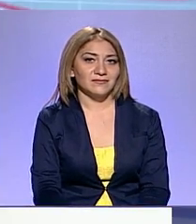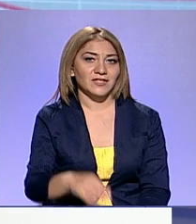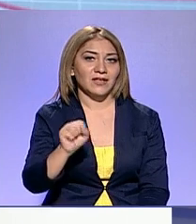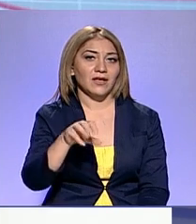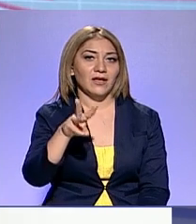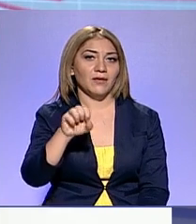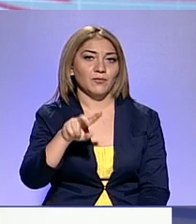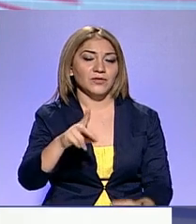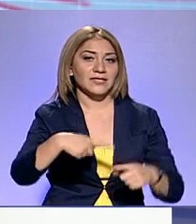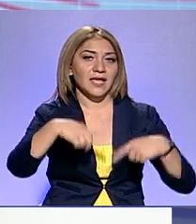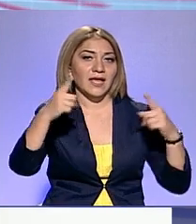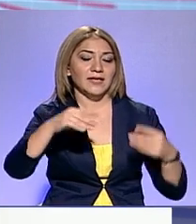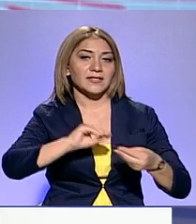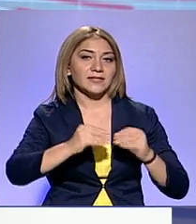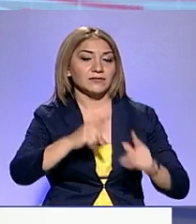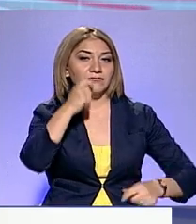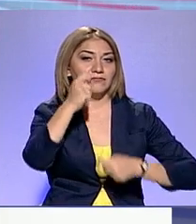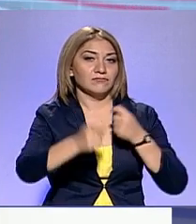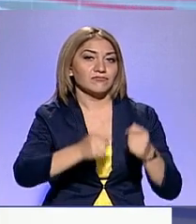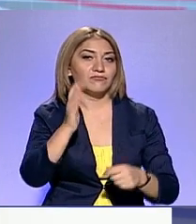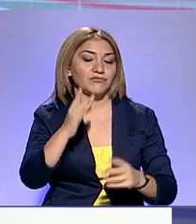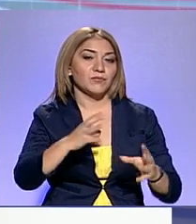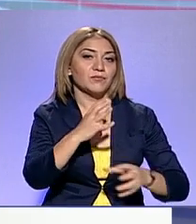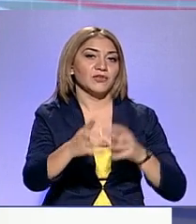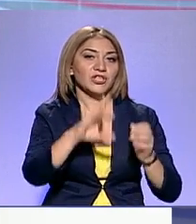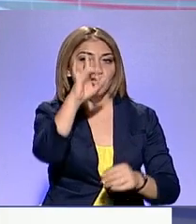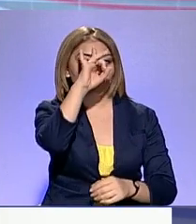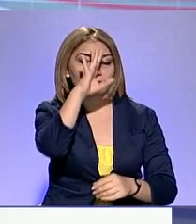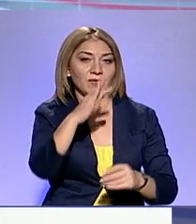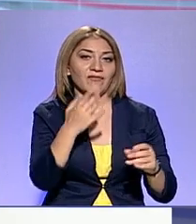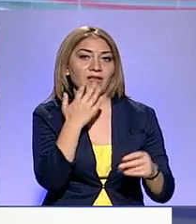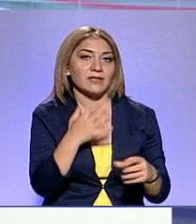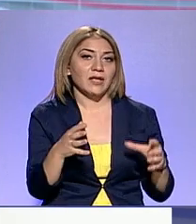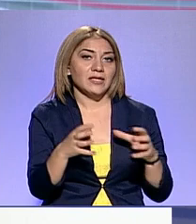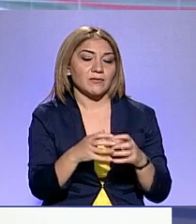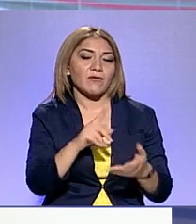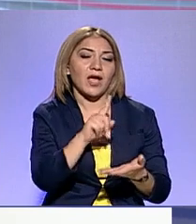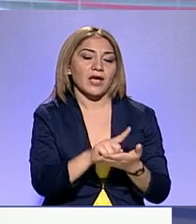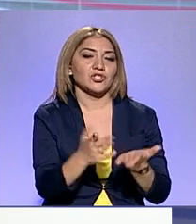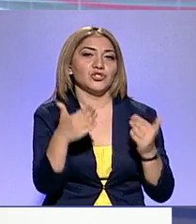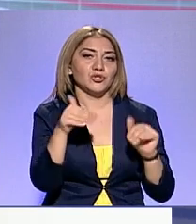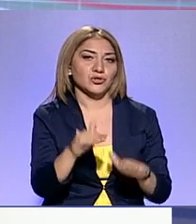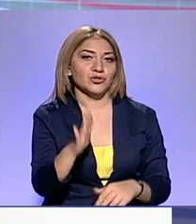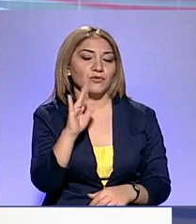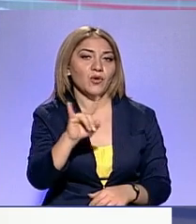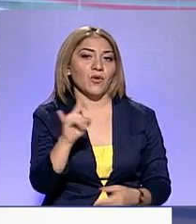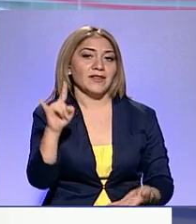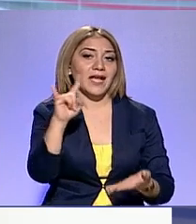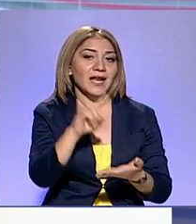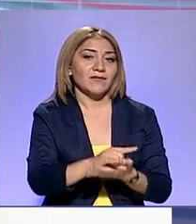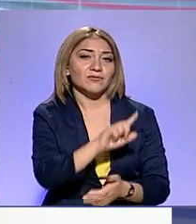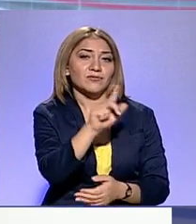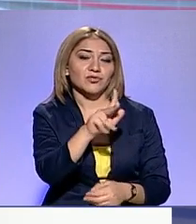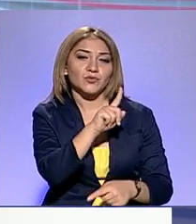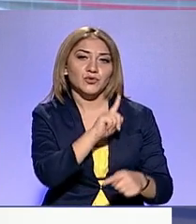Ամուսարի խնդիրներն ուսումնասիրելու է միջազգային հեղինակավոր կազմակերպություն և հարցին տրամաբանական լուծում է տրվելու։ Օթանավի վայրեջքից մի քանի ժամ